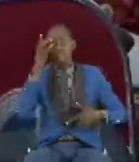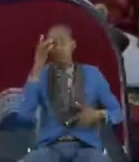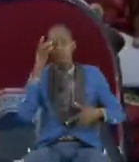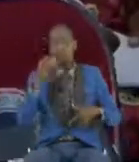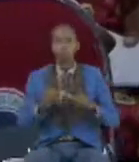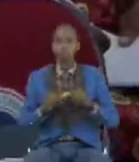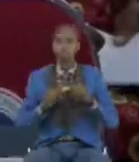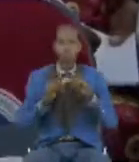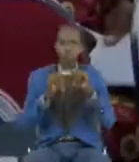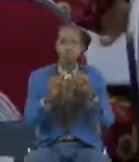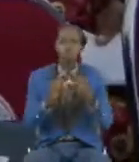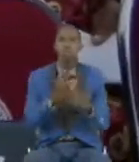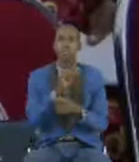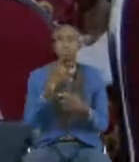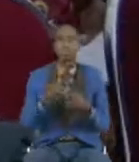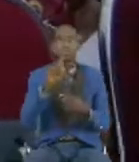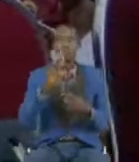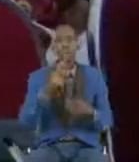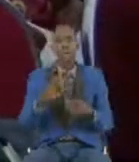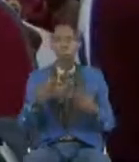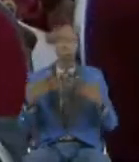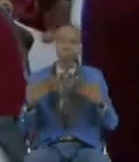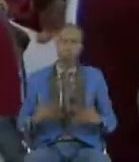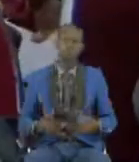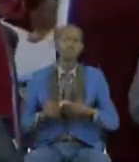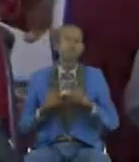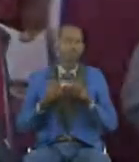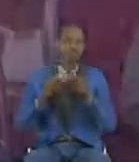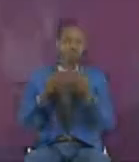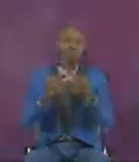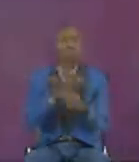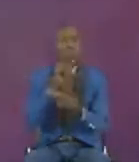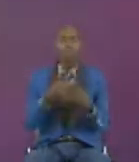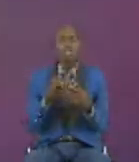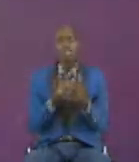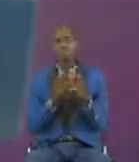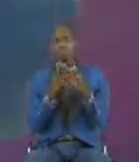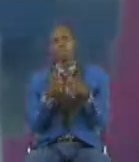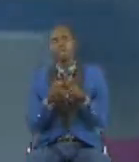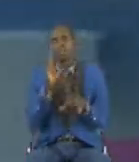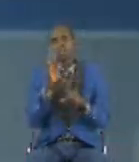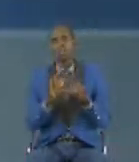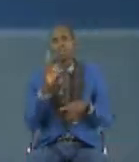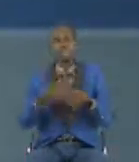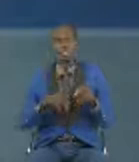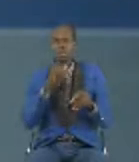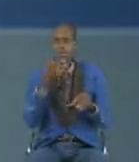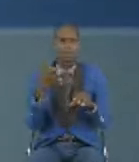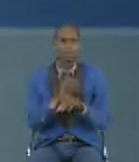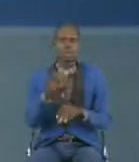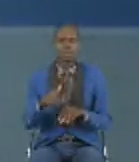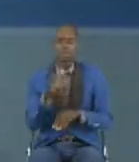quand tu persévères, quand tu es fatigué, mais tu persévères, quand il semble que tu n'arrives plus à faire d'autre